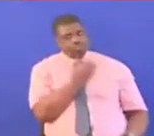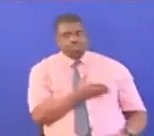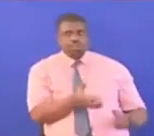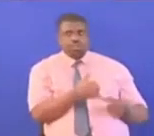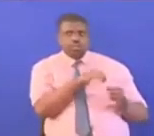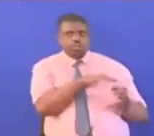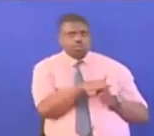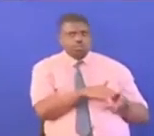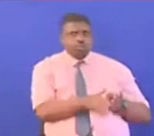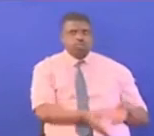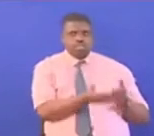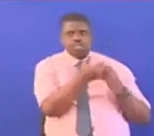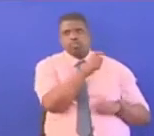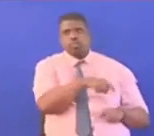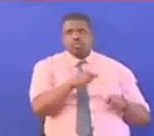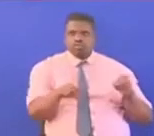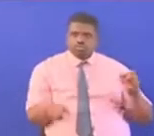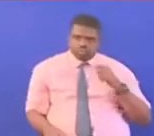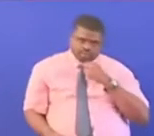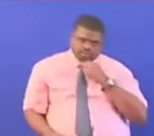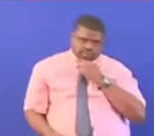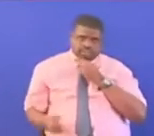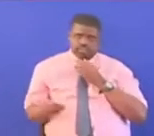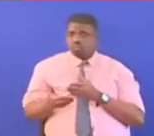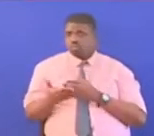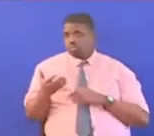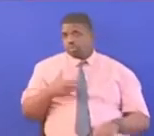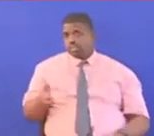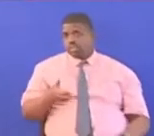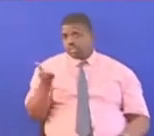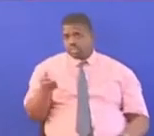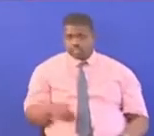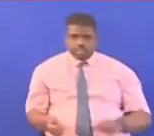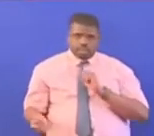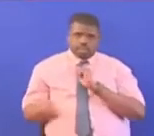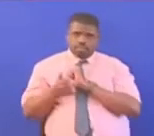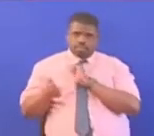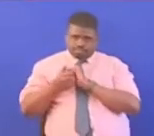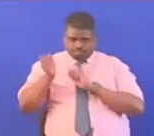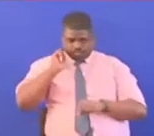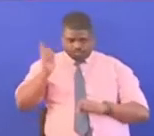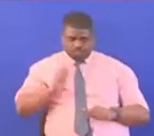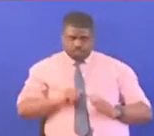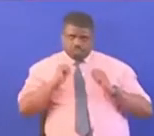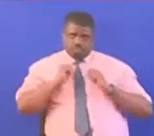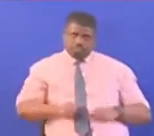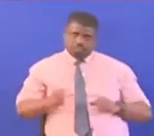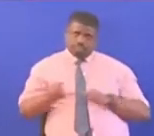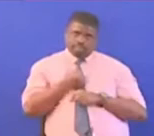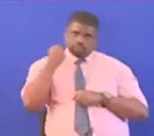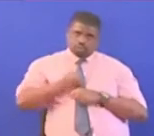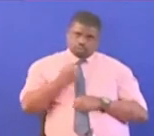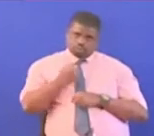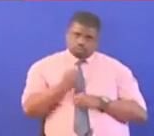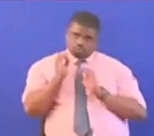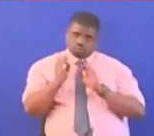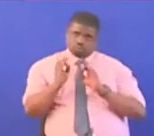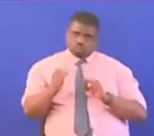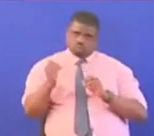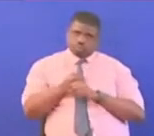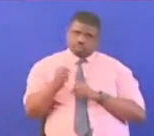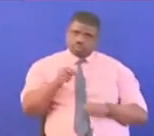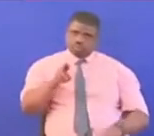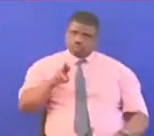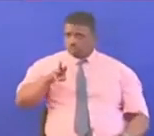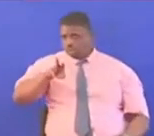linaweza likatumika kusaidia Watanzania. Mimi ni muombe waziri wa maliasili na utalii, kazi nzuri uliyoifanya huko